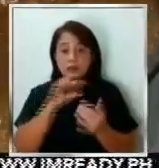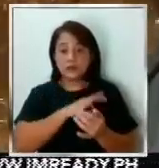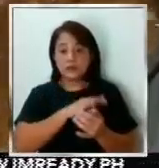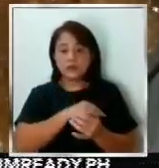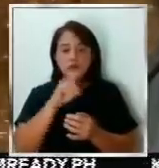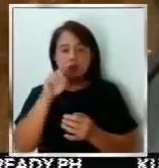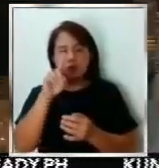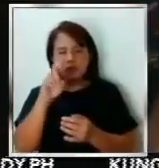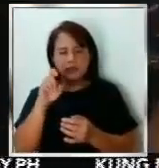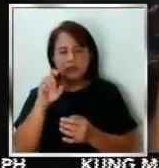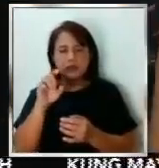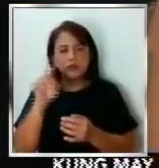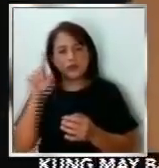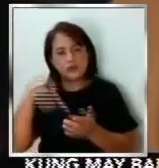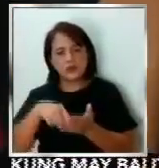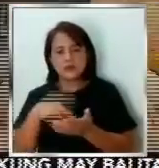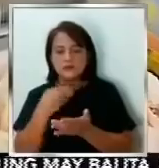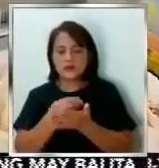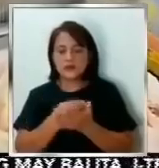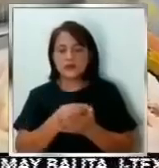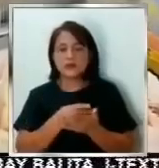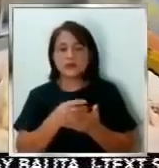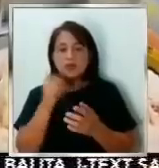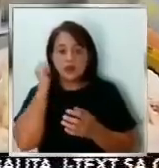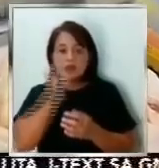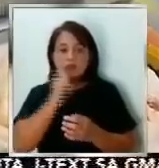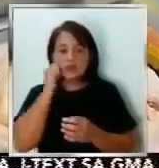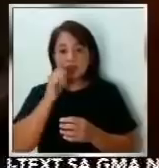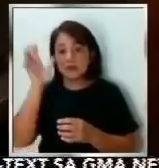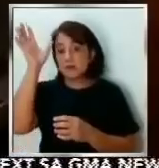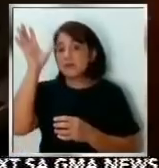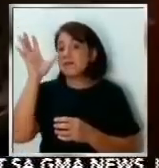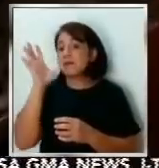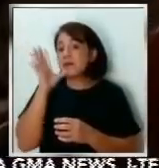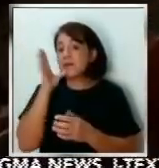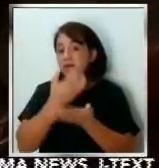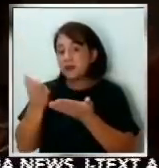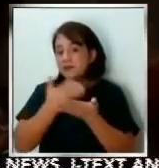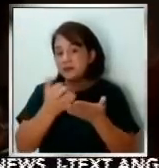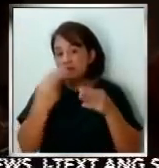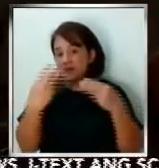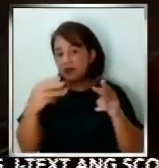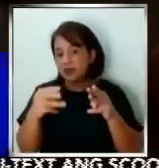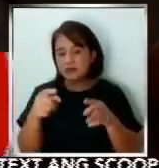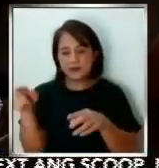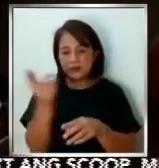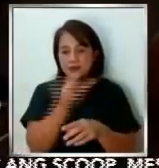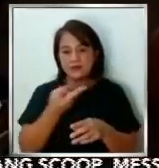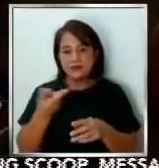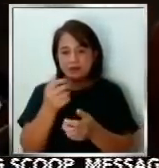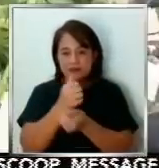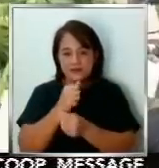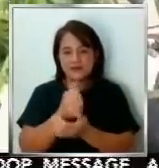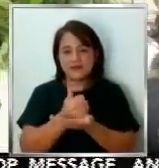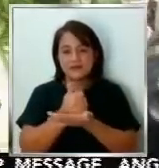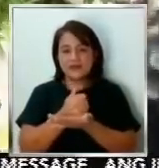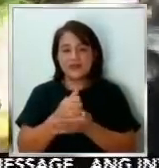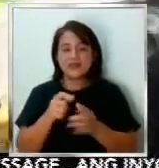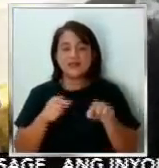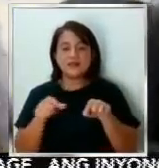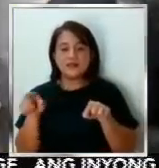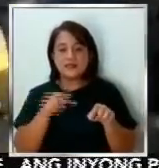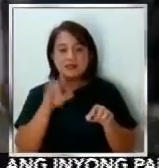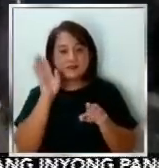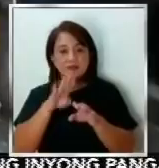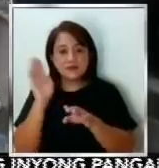araw ang pamilya. Si nanay ang toka sa pamamalengke. Tulong-tulong naman sa pagbebenta ang magkakapatid at si Bunso